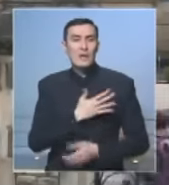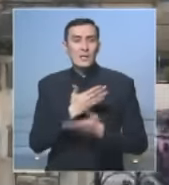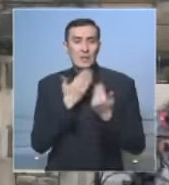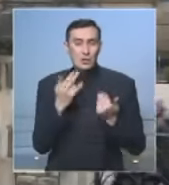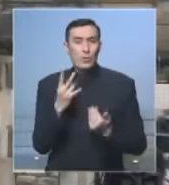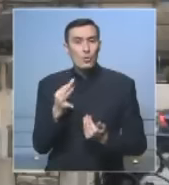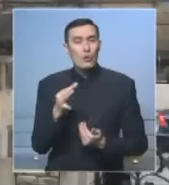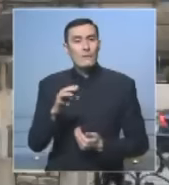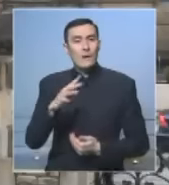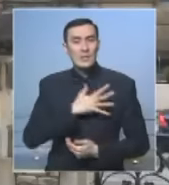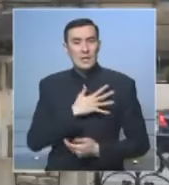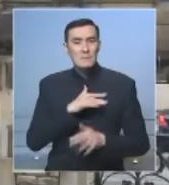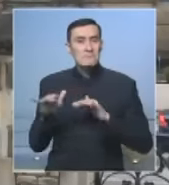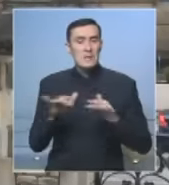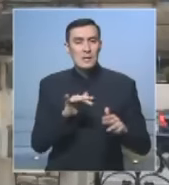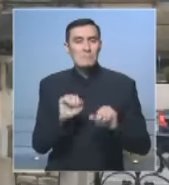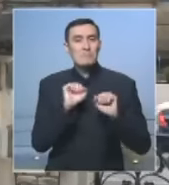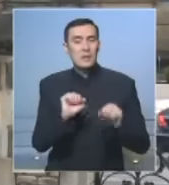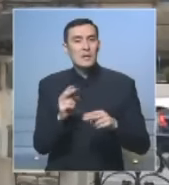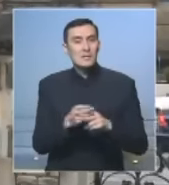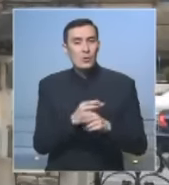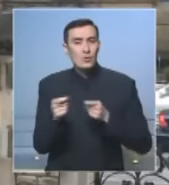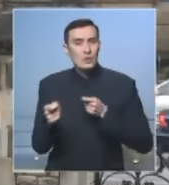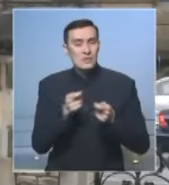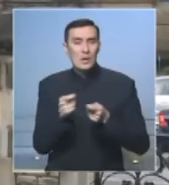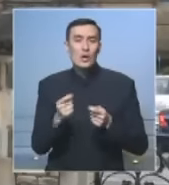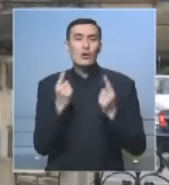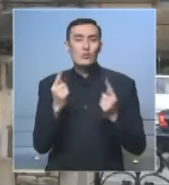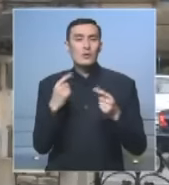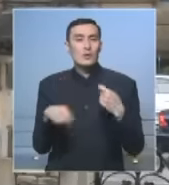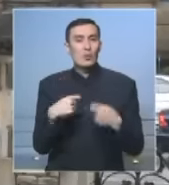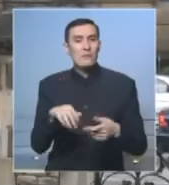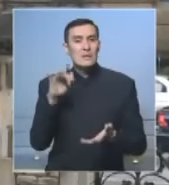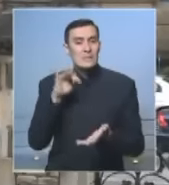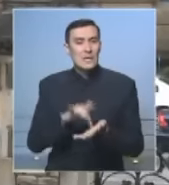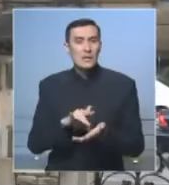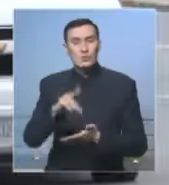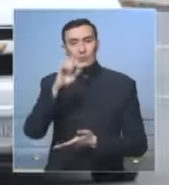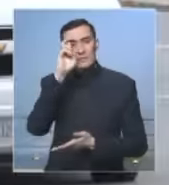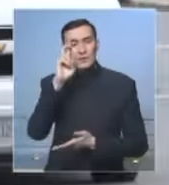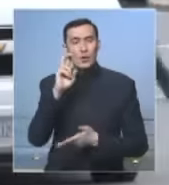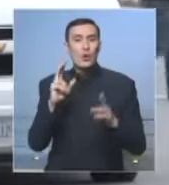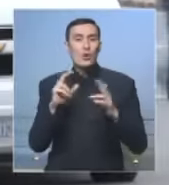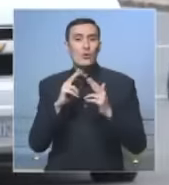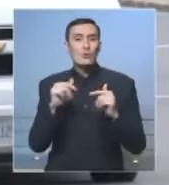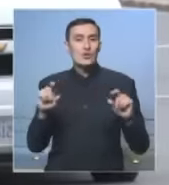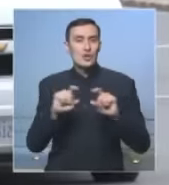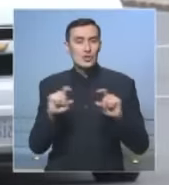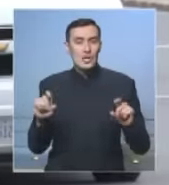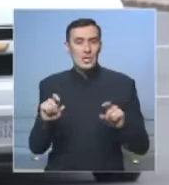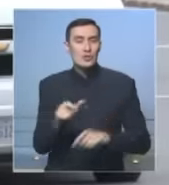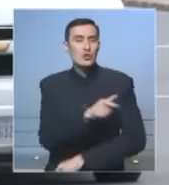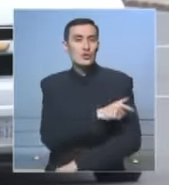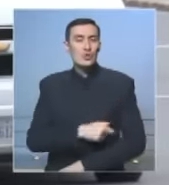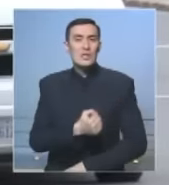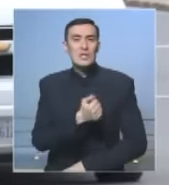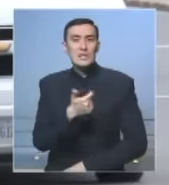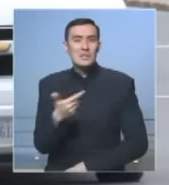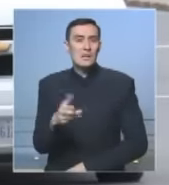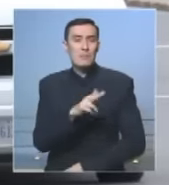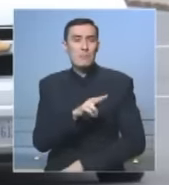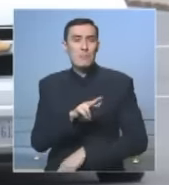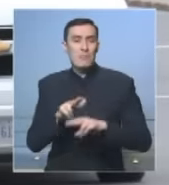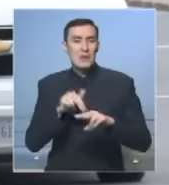стране приняты особые меры предосторожности. Возле крупных торговых центров или государственных учреждений постоянно дежурят по несколько